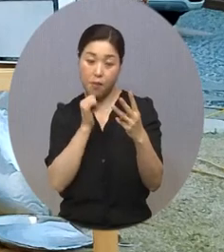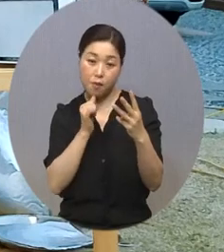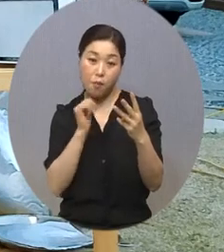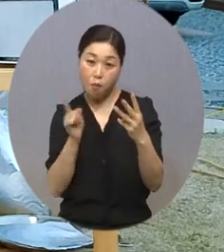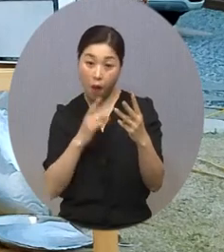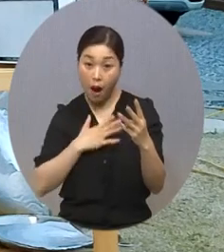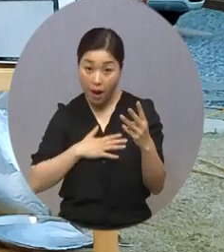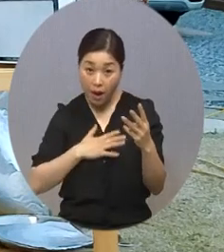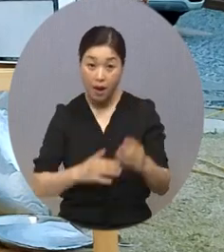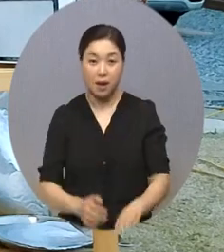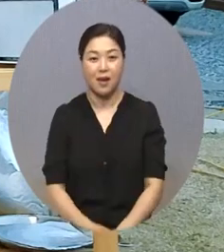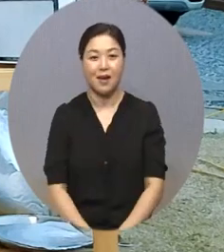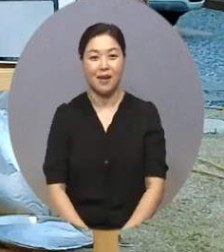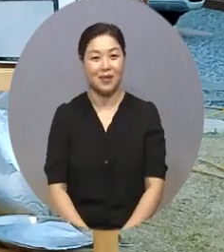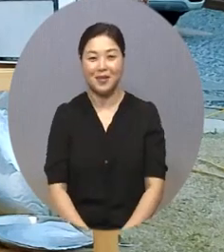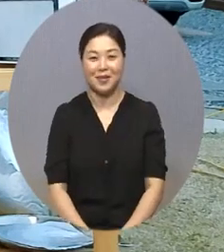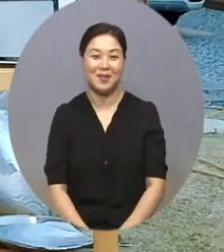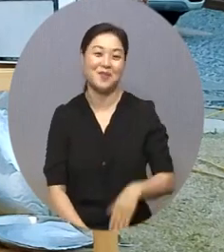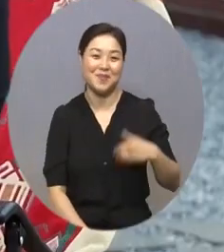모르겠습니다